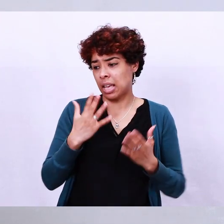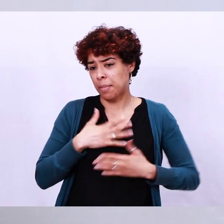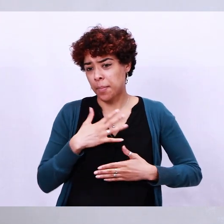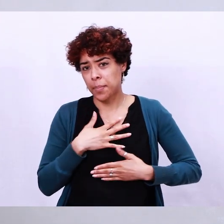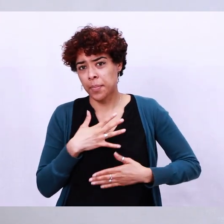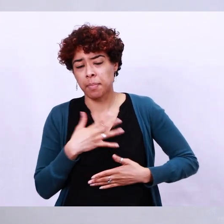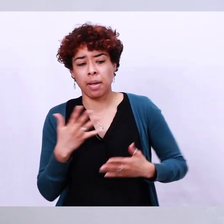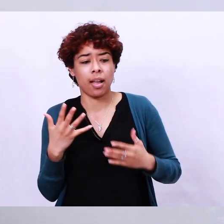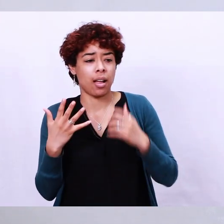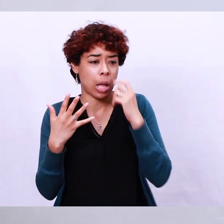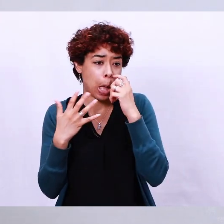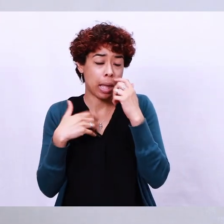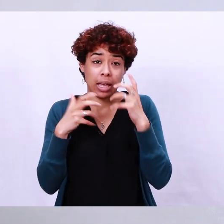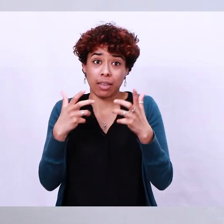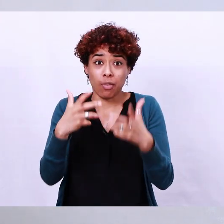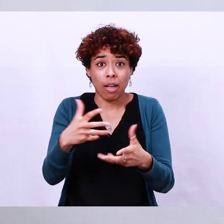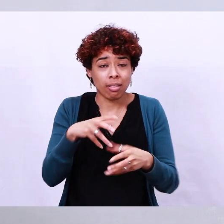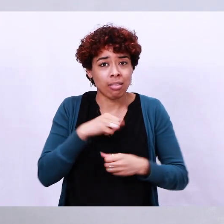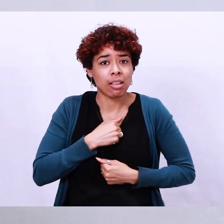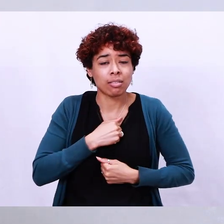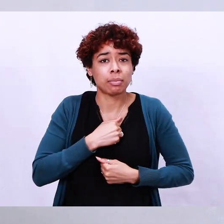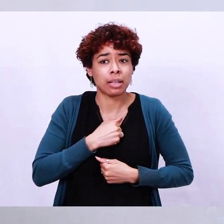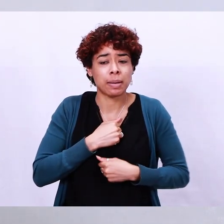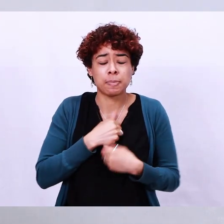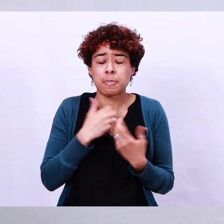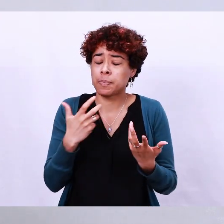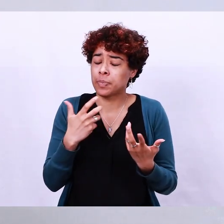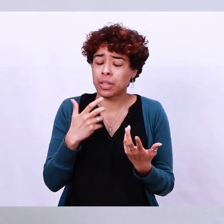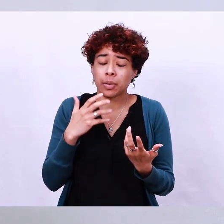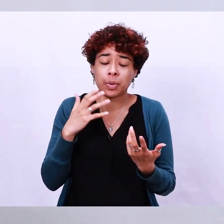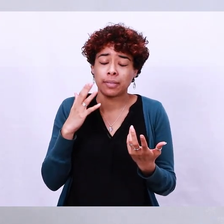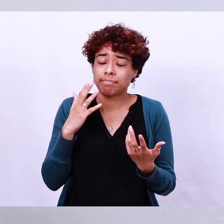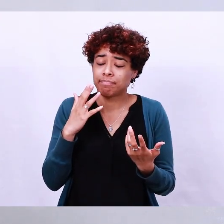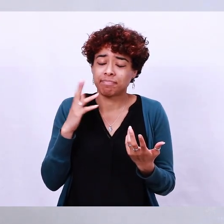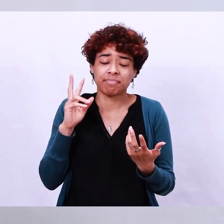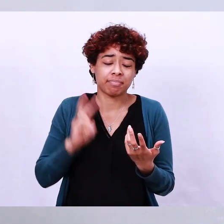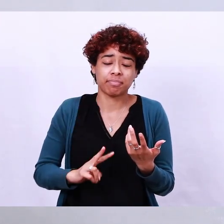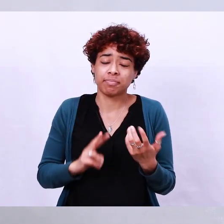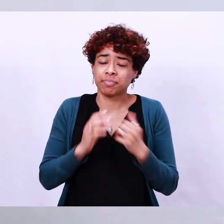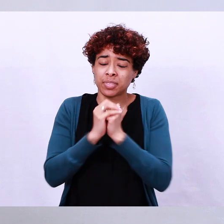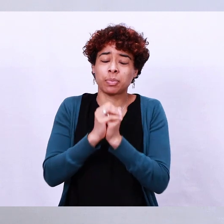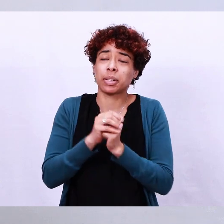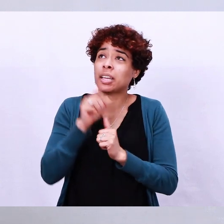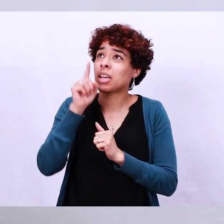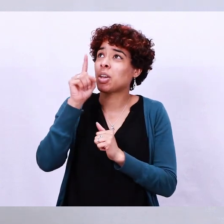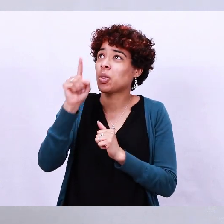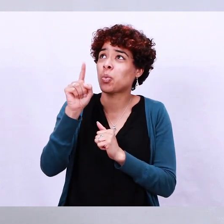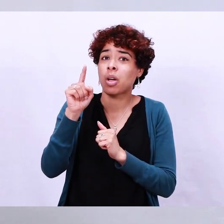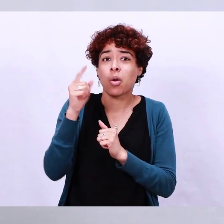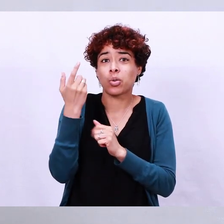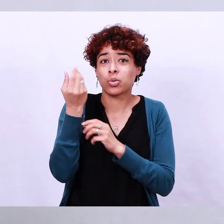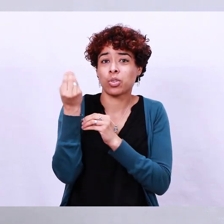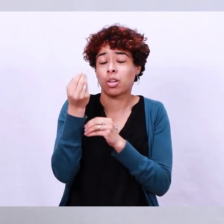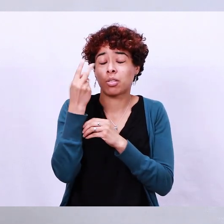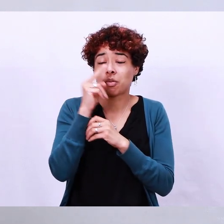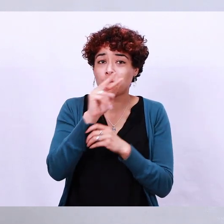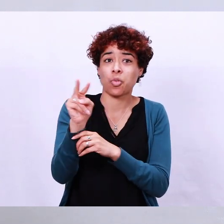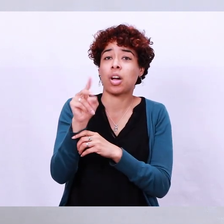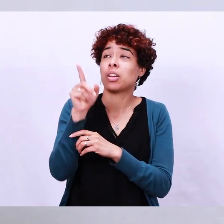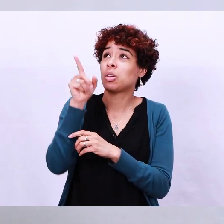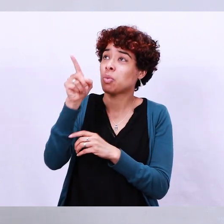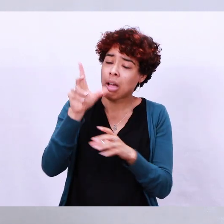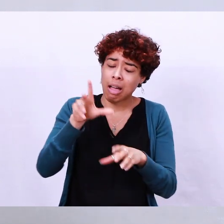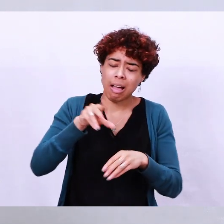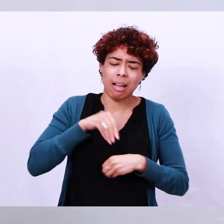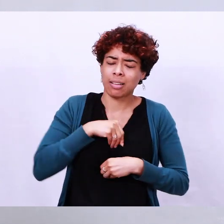qu'ils voudraient être acceptés. Seigneur, je te prie pour que, Seigneur, ils puissent voir que toi, tu les as acceptés, que tu as payé le